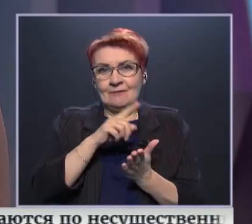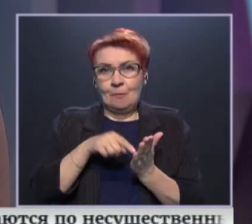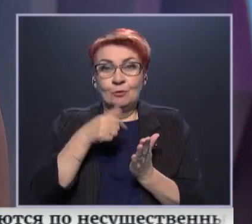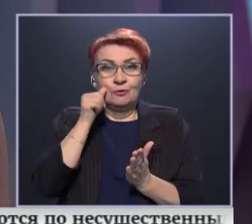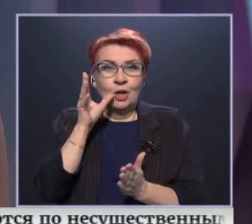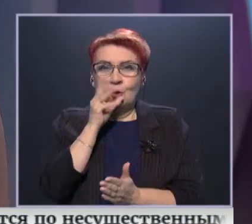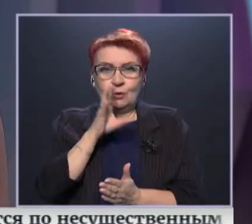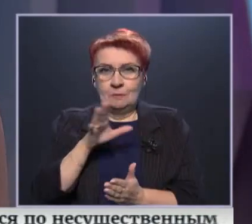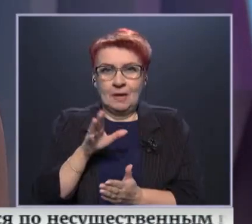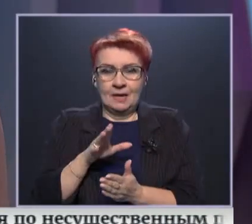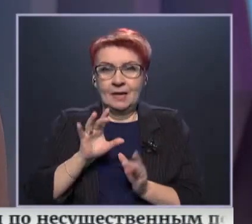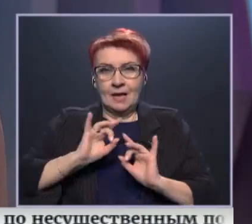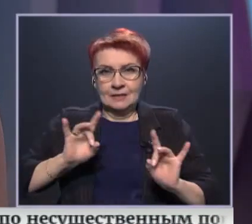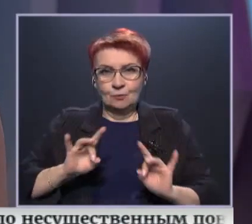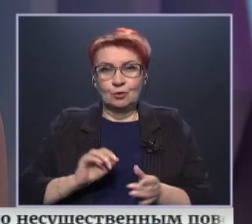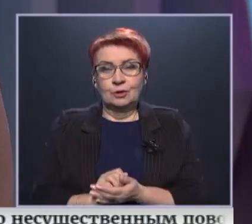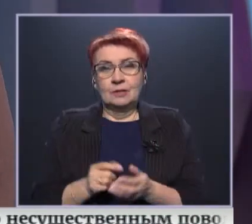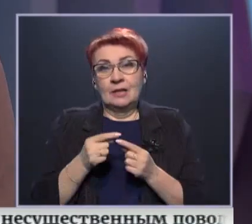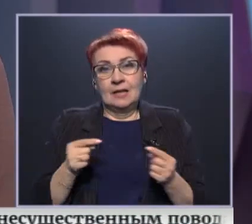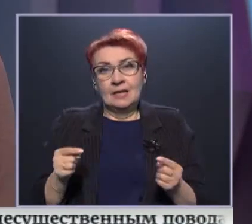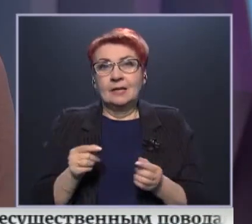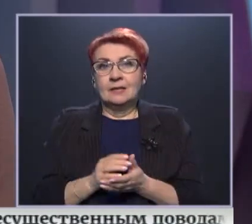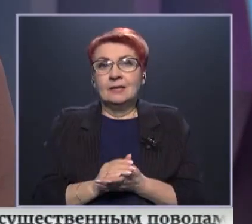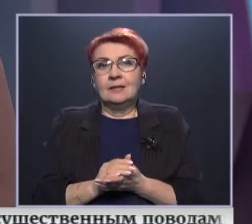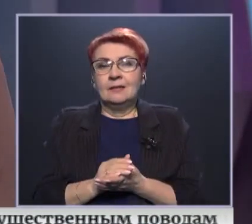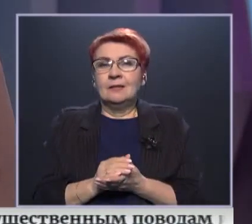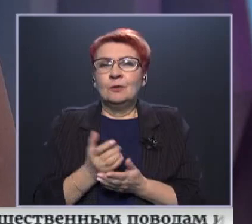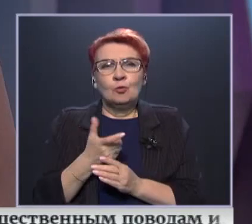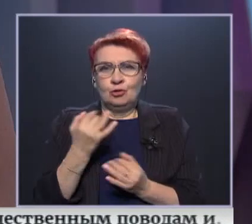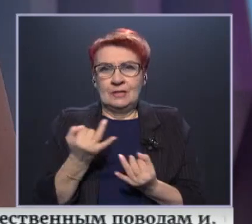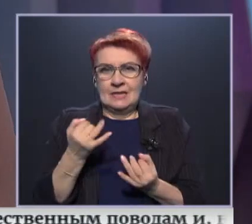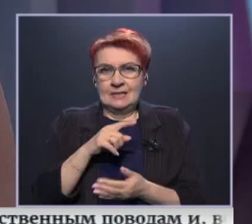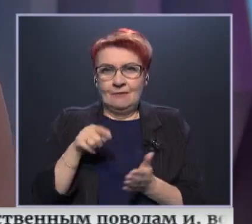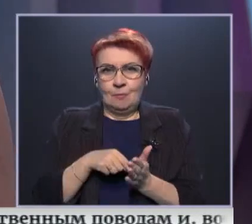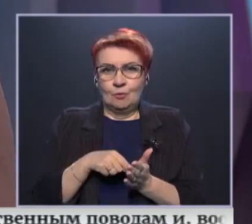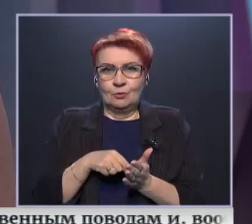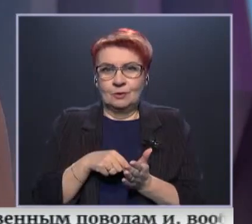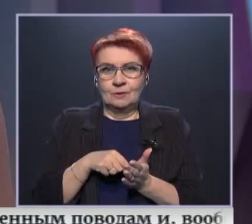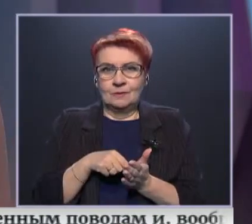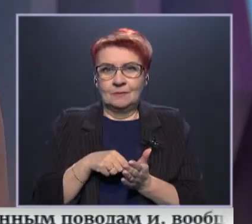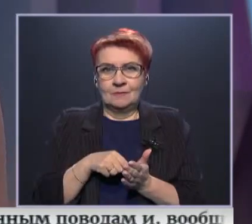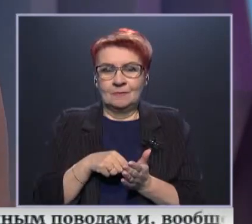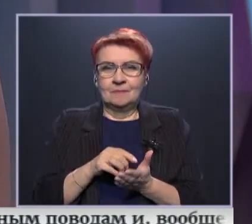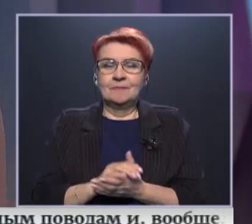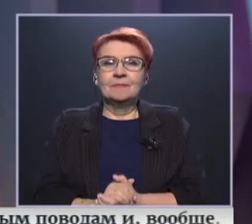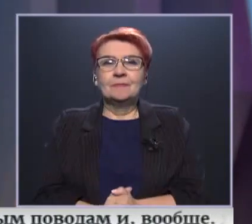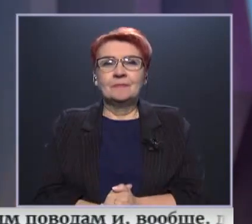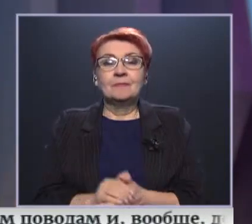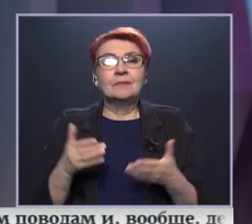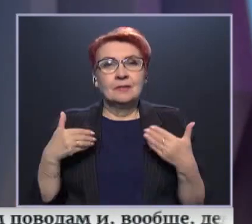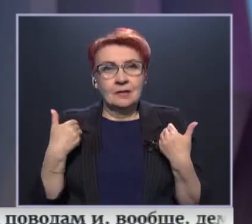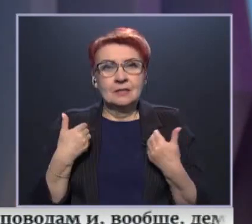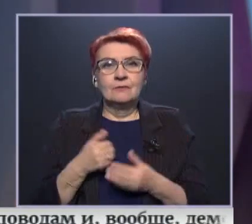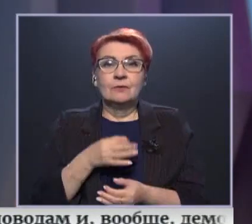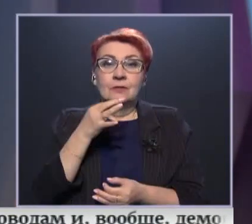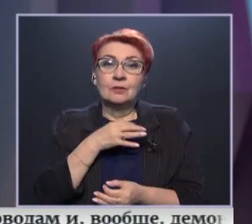успели озвучить. И некоторые из них мне показались очень интересными, потому что... Ладно, без долгих прелюдий. Здравствуйте, скажите,